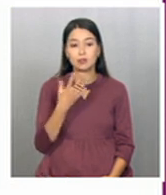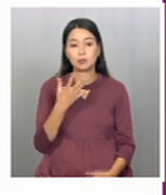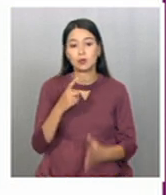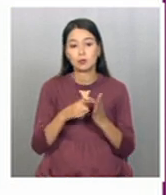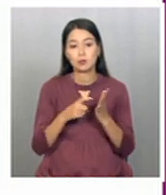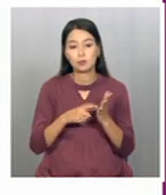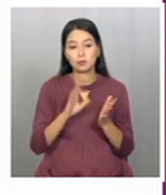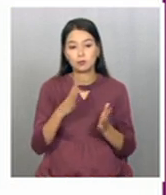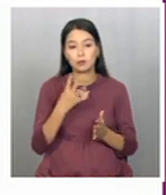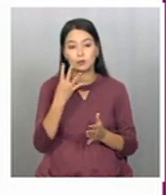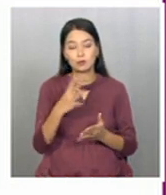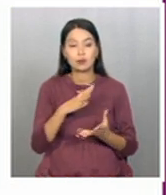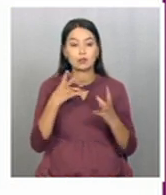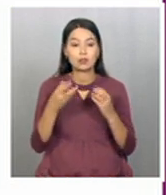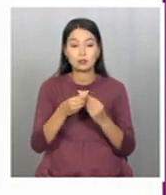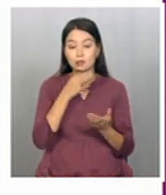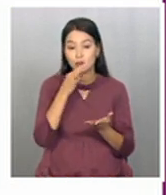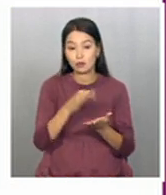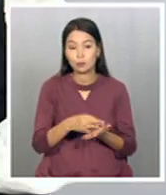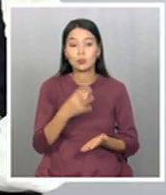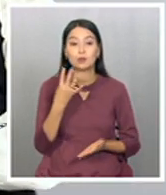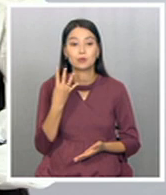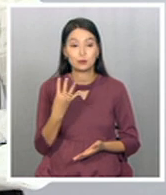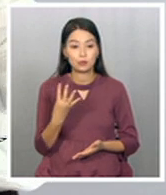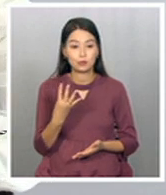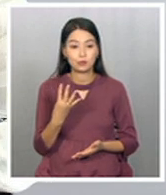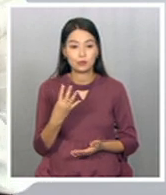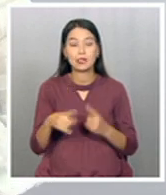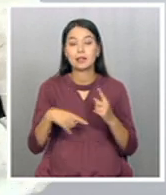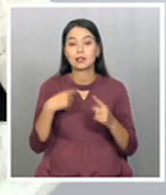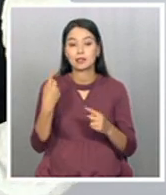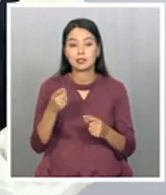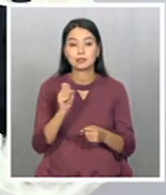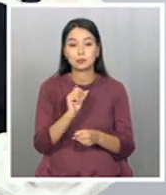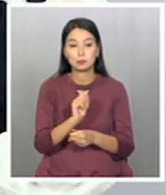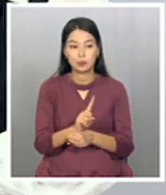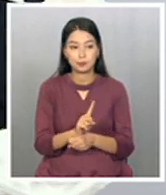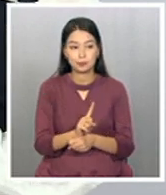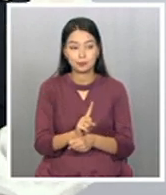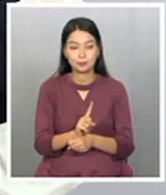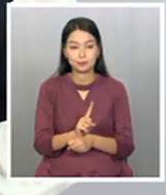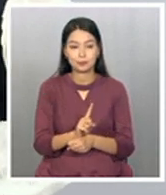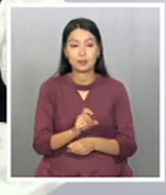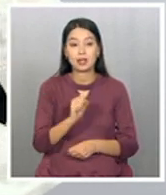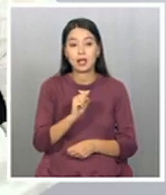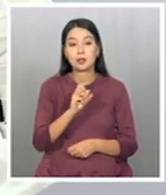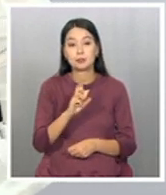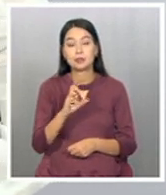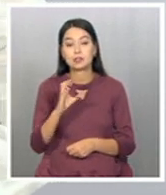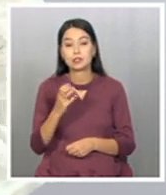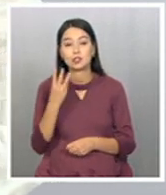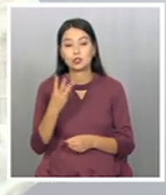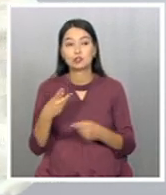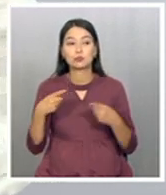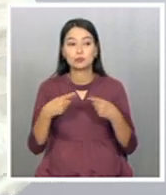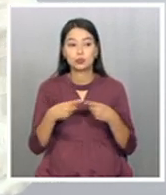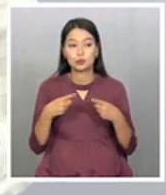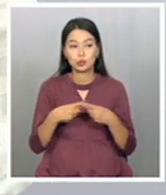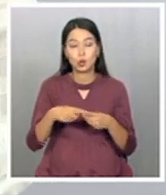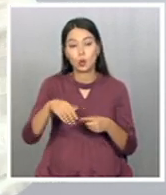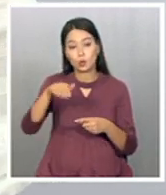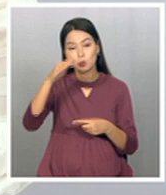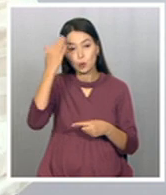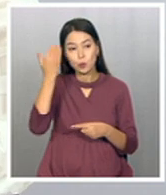Демек, берілген есептің жауабы 4. Келесі тапсырма. A, B, C үшбұрышы